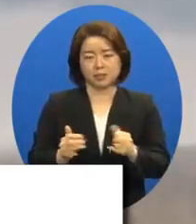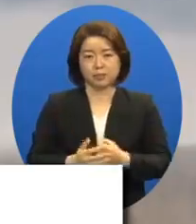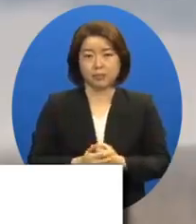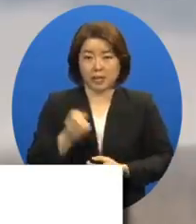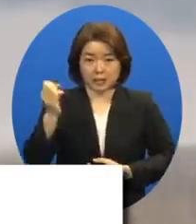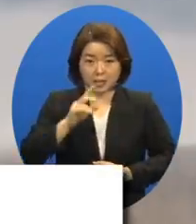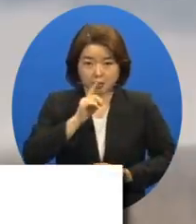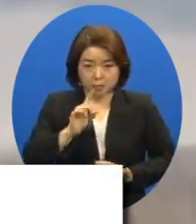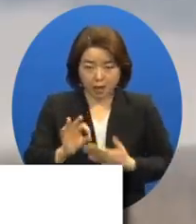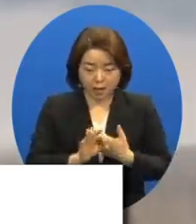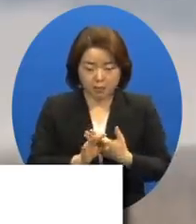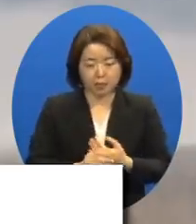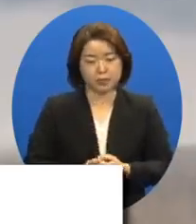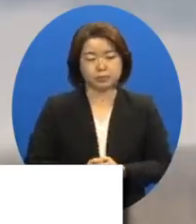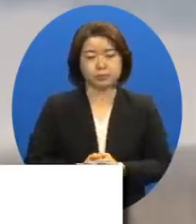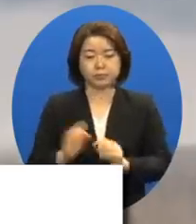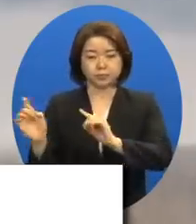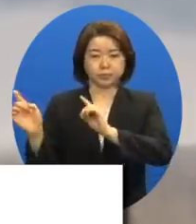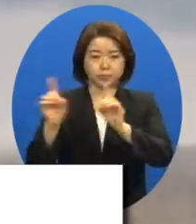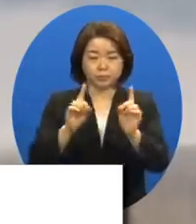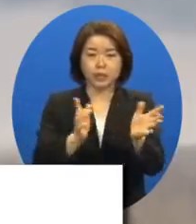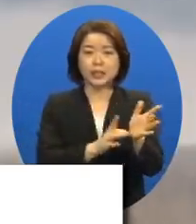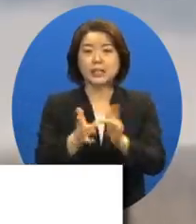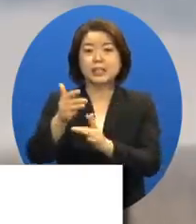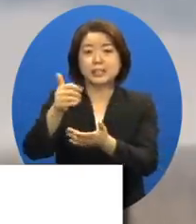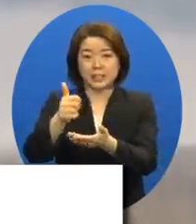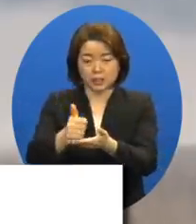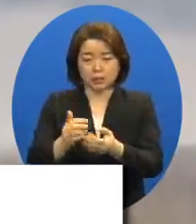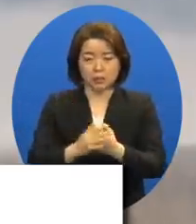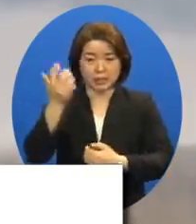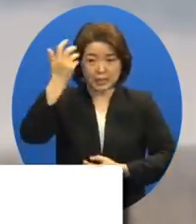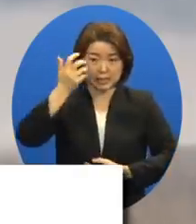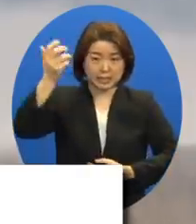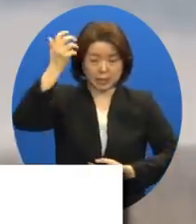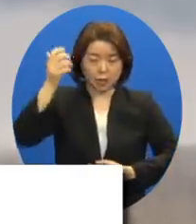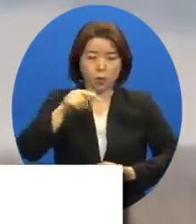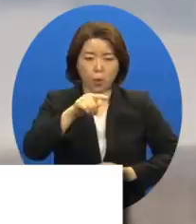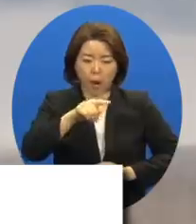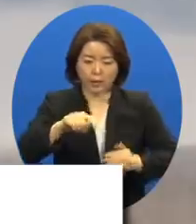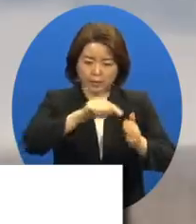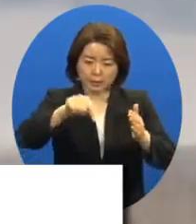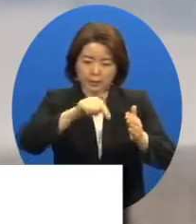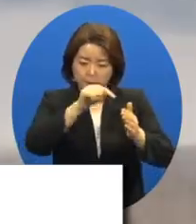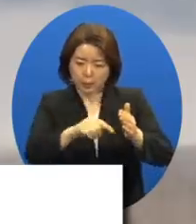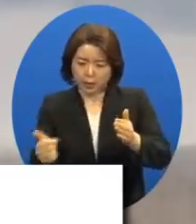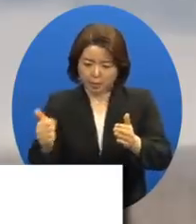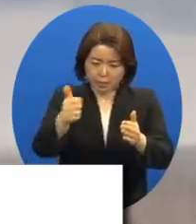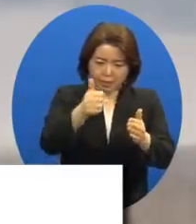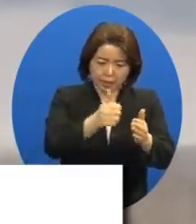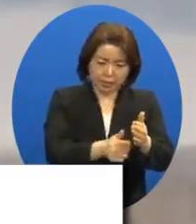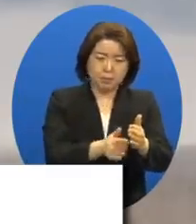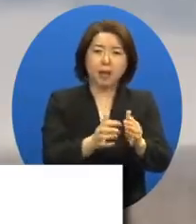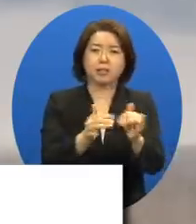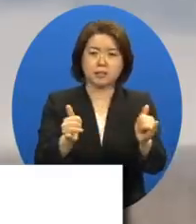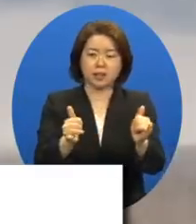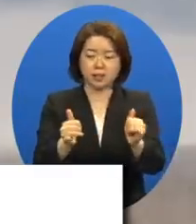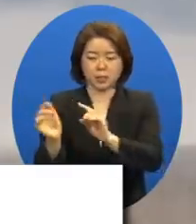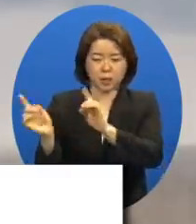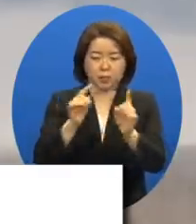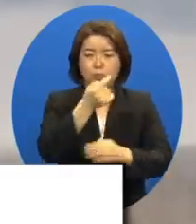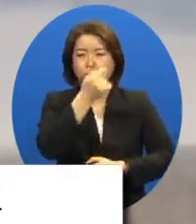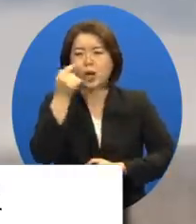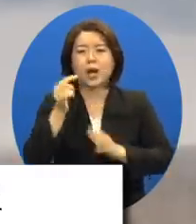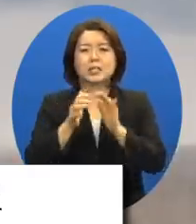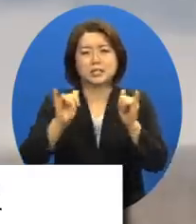다시 말하면 부활의 예수님께서 영으로 그 마음 안에 임한 사람이 부안의 증인입니다